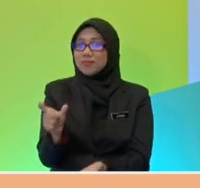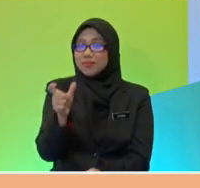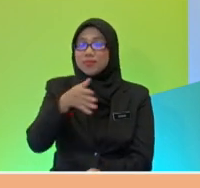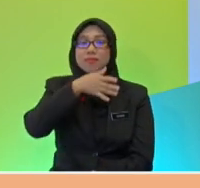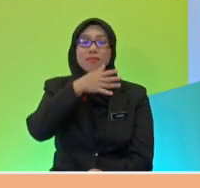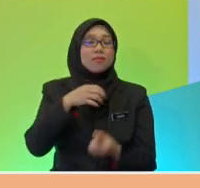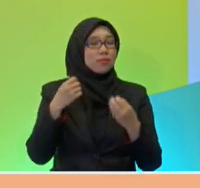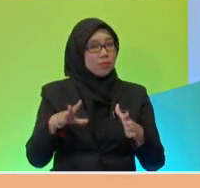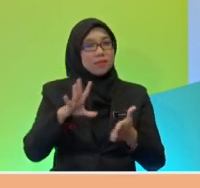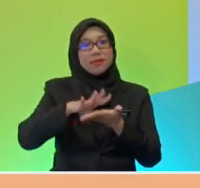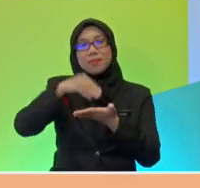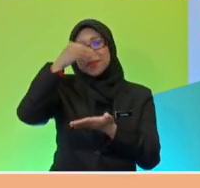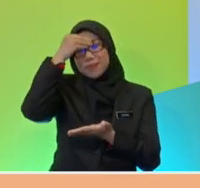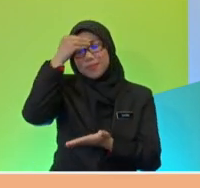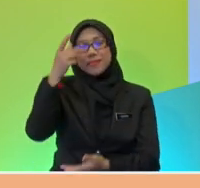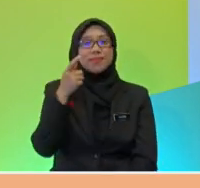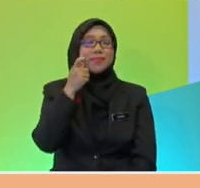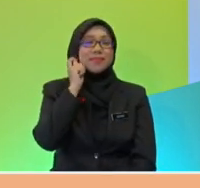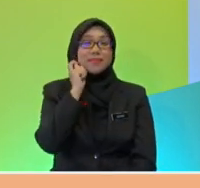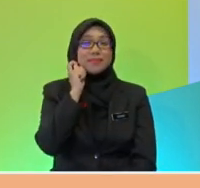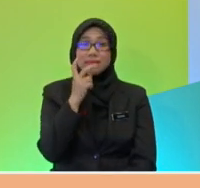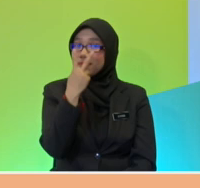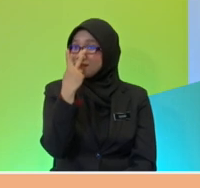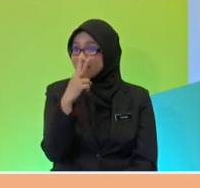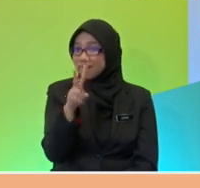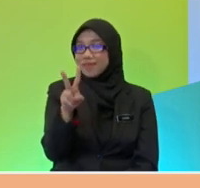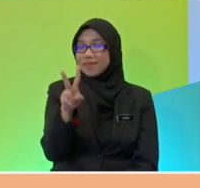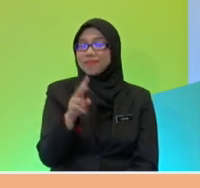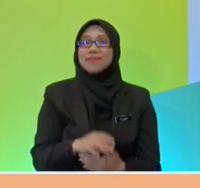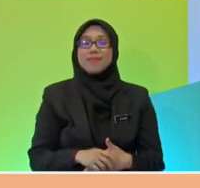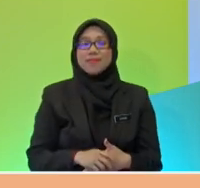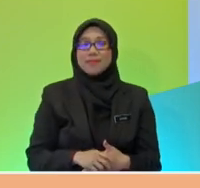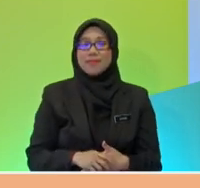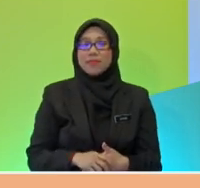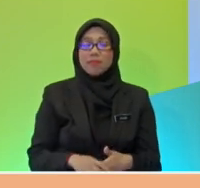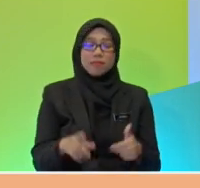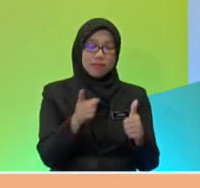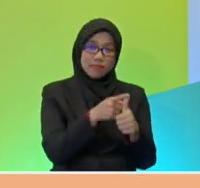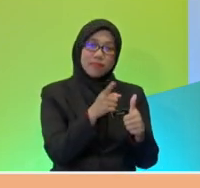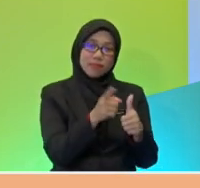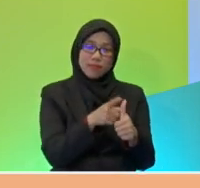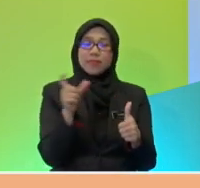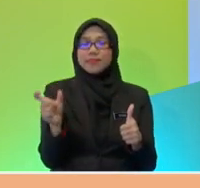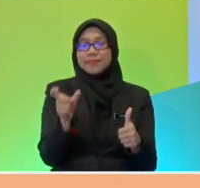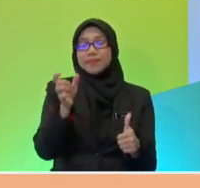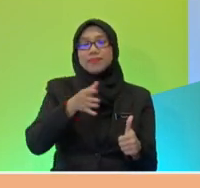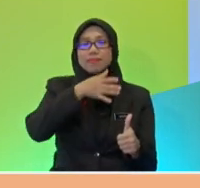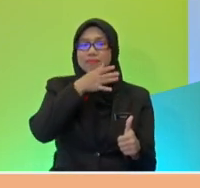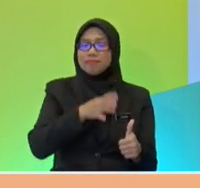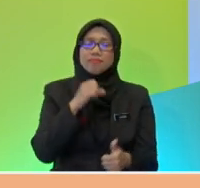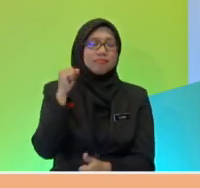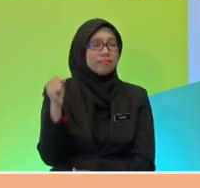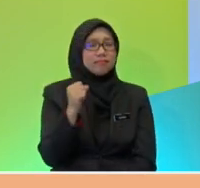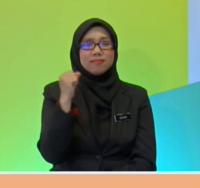pelajari tadi Ajeng kita lihat antaranya Nabi Muhammad Shallallahu Alaihi Wasallam Setia bercakap benar